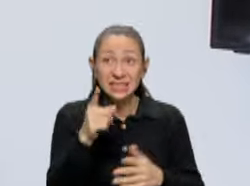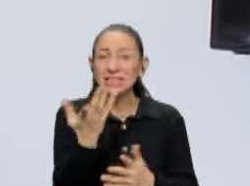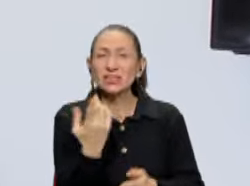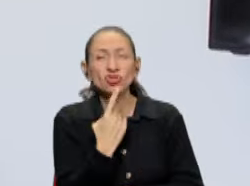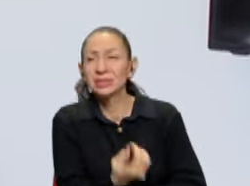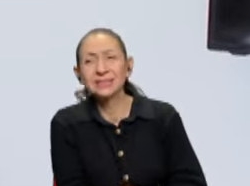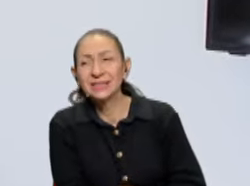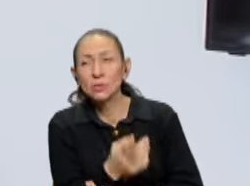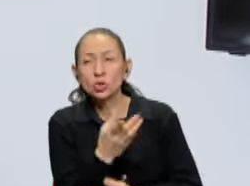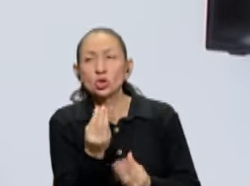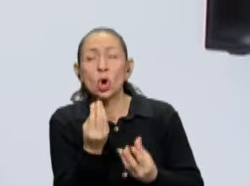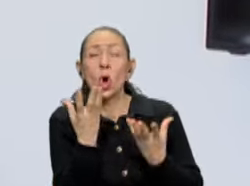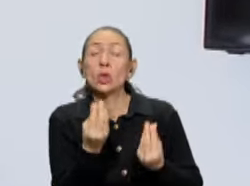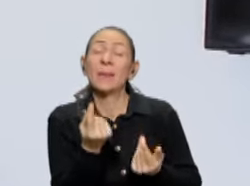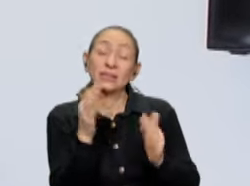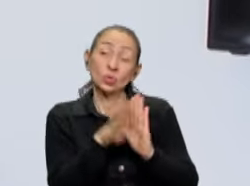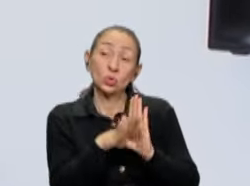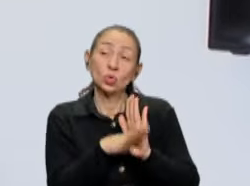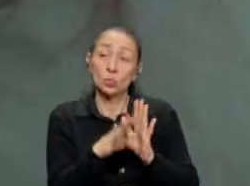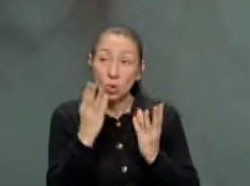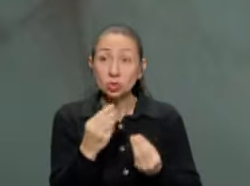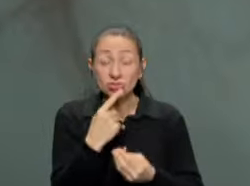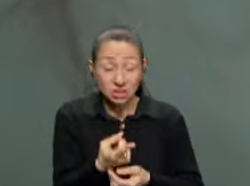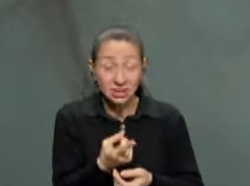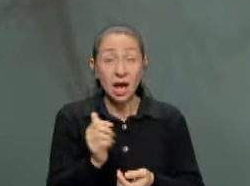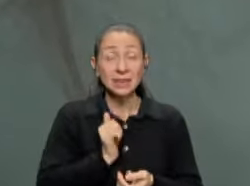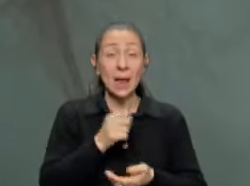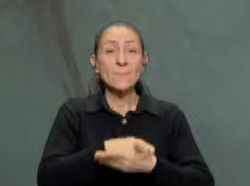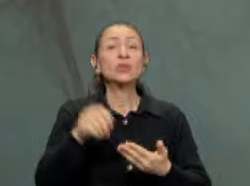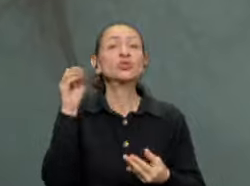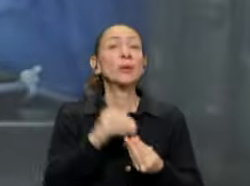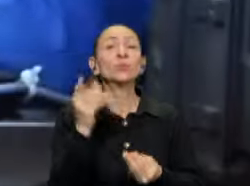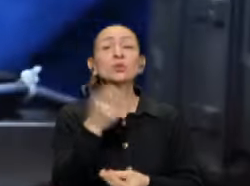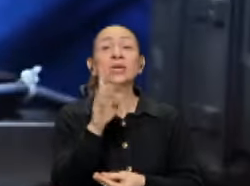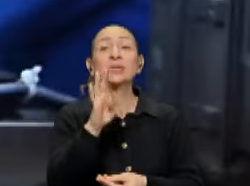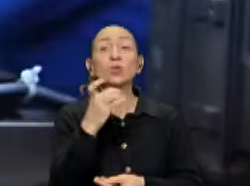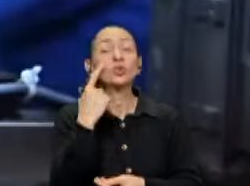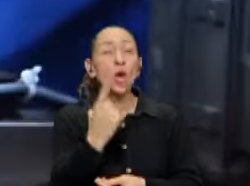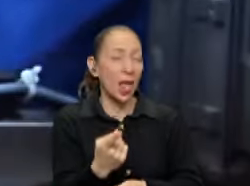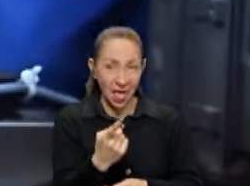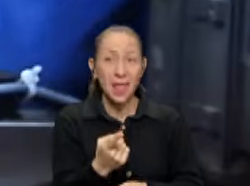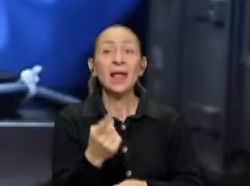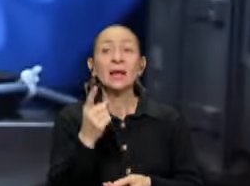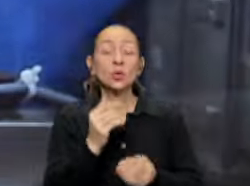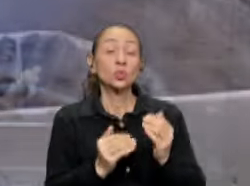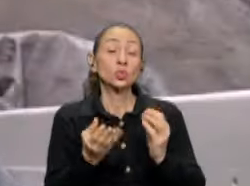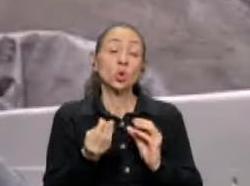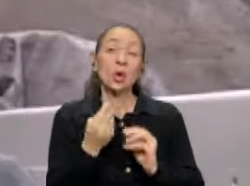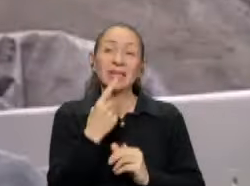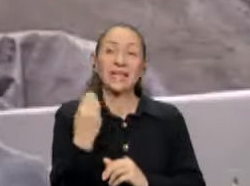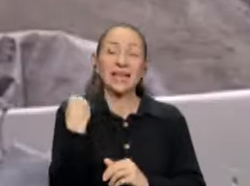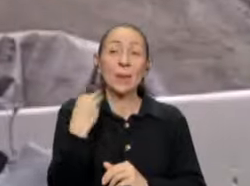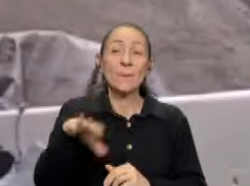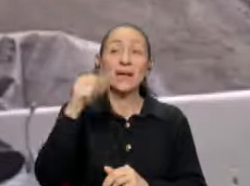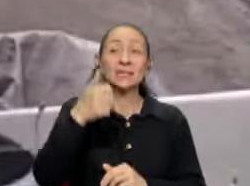diyeceksiniz Yani bu çok oldu daha mı düşük bir artış olsun asgari ücrete yapılan % 49 oranındaki zammı da yüksek buldu yeni